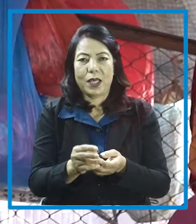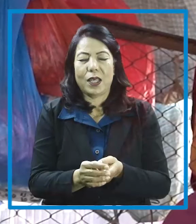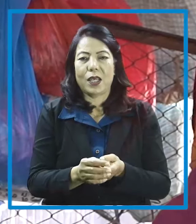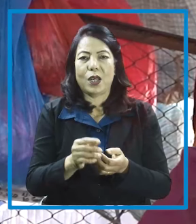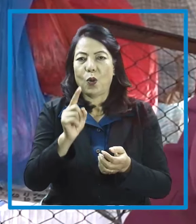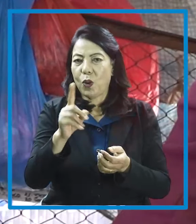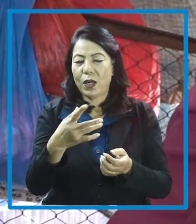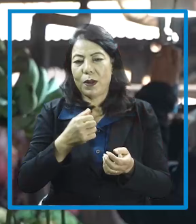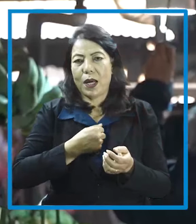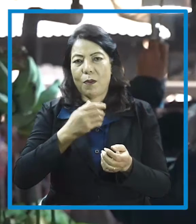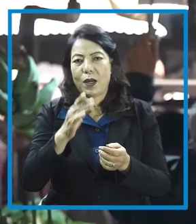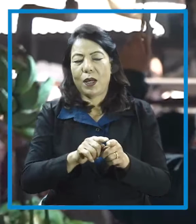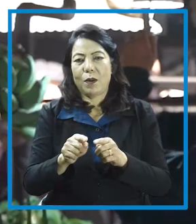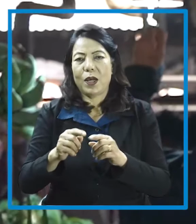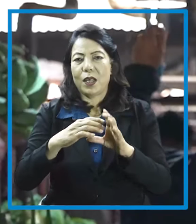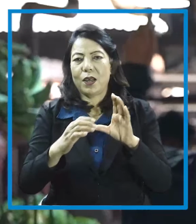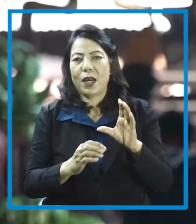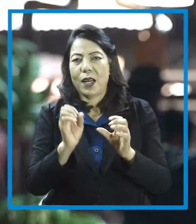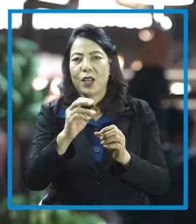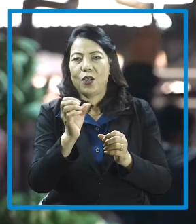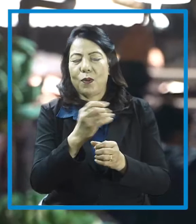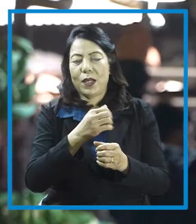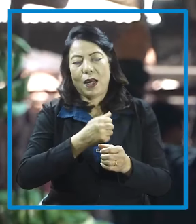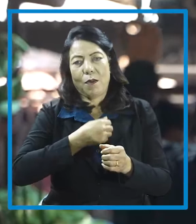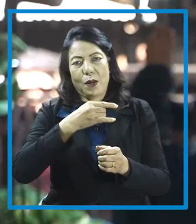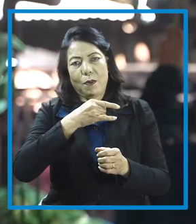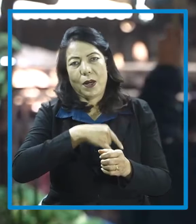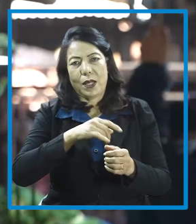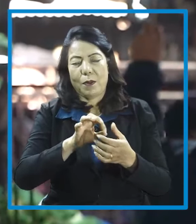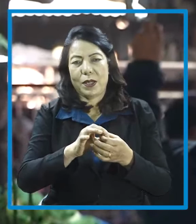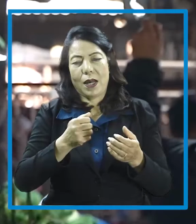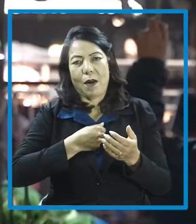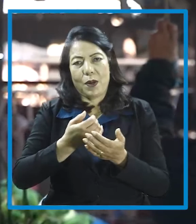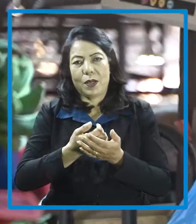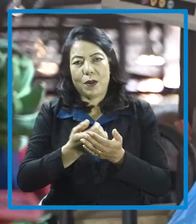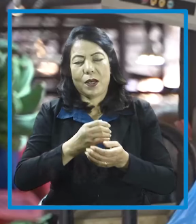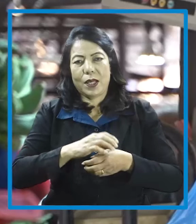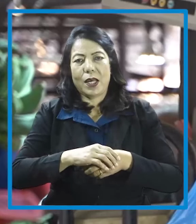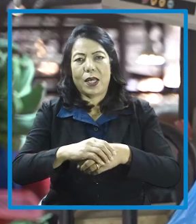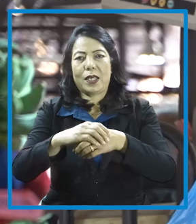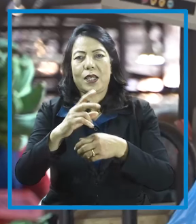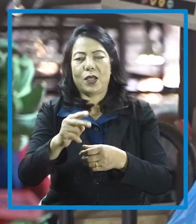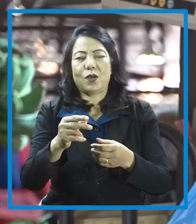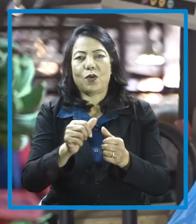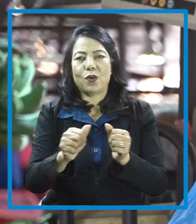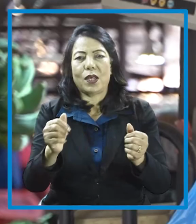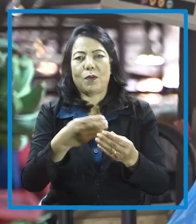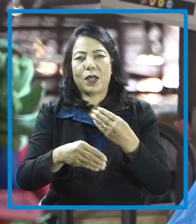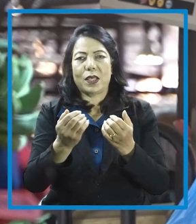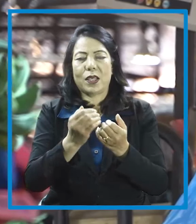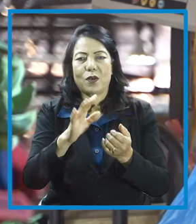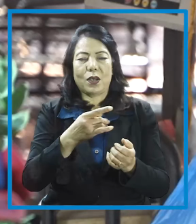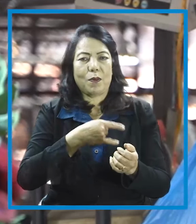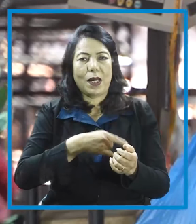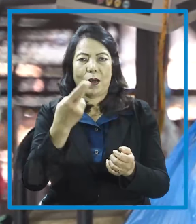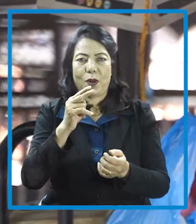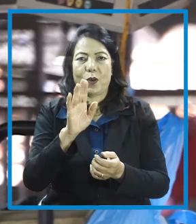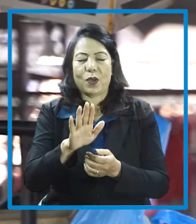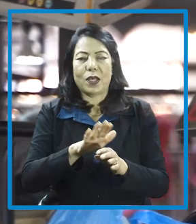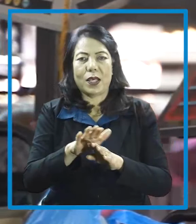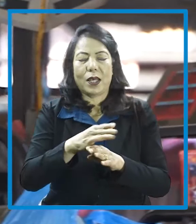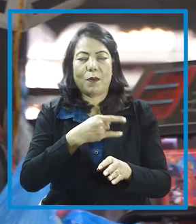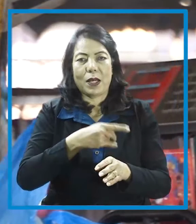व्यापारीहरूले त्यसरी नै उहाँहरूलाई दिने, त्यही भाउ व्यापारीहरूलाई होइन भने चाहिँ आफैले पनि त्यो बिचौलियाले दिने भन्दा अलिक फाइदा हुन्छ भने चाहिँ आफैले जम्मा गर्ने